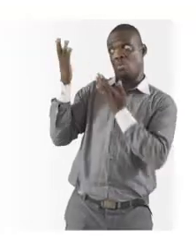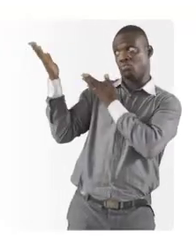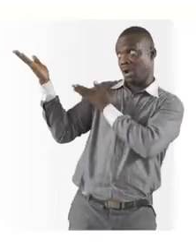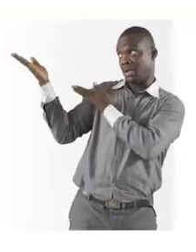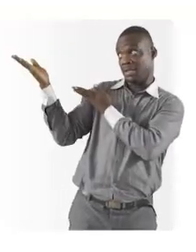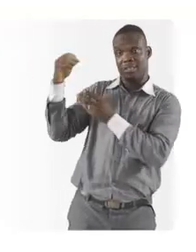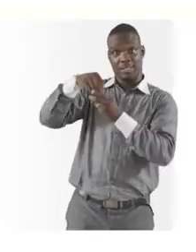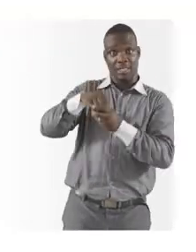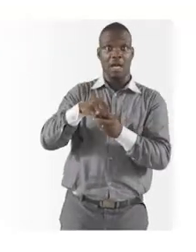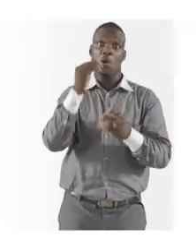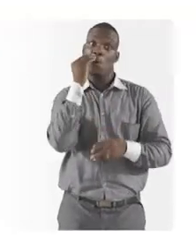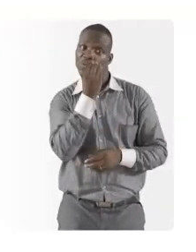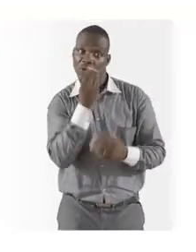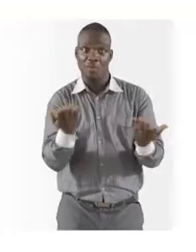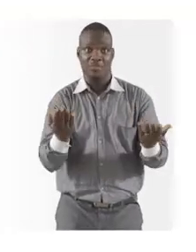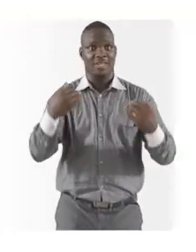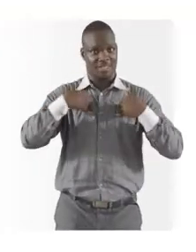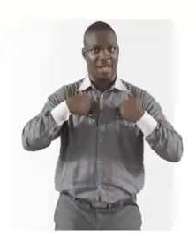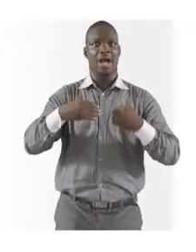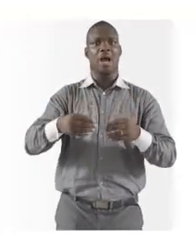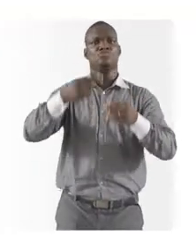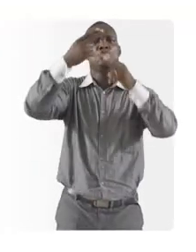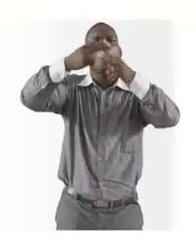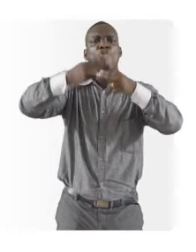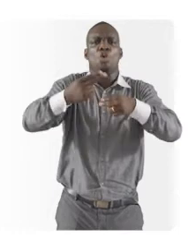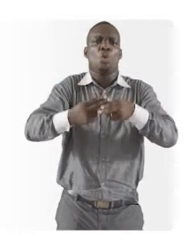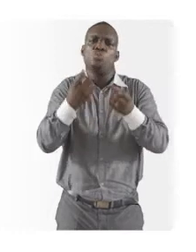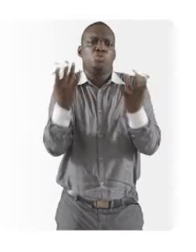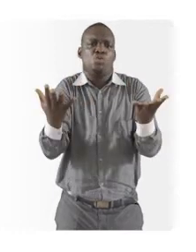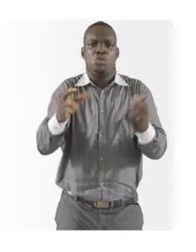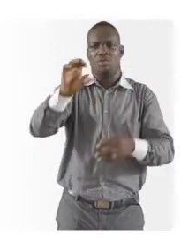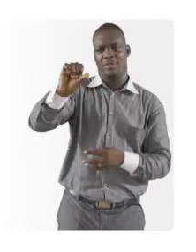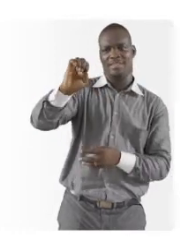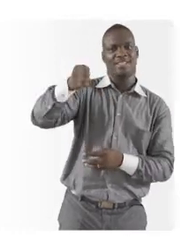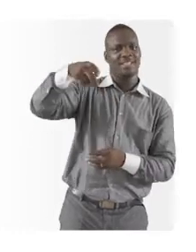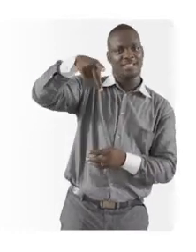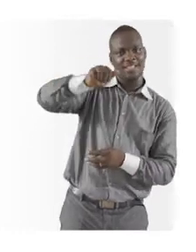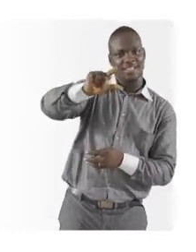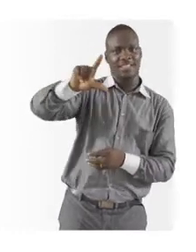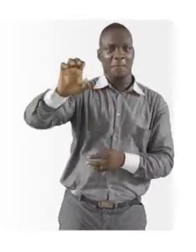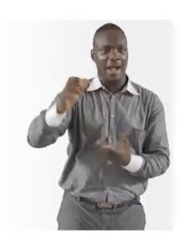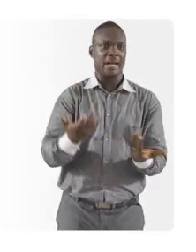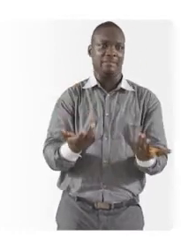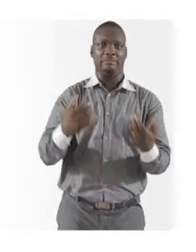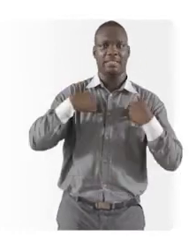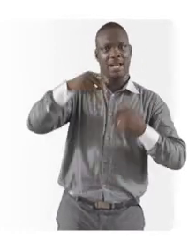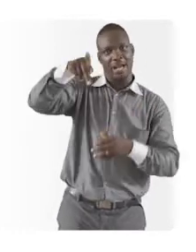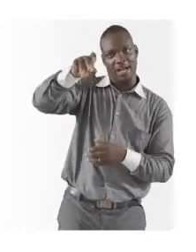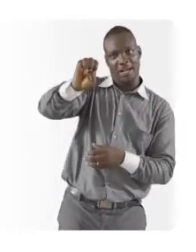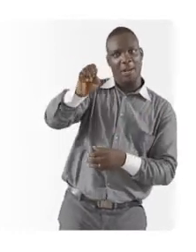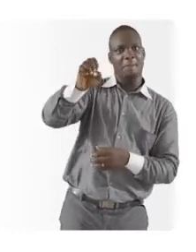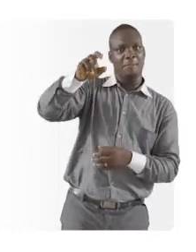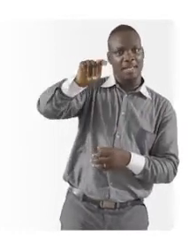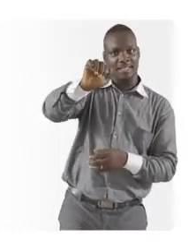retrouvons les sépales. Et après les sépales, nous avons les pétales. Et